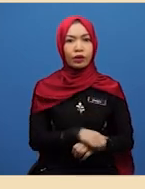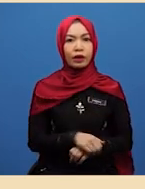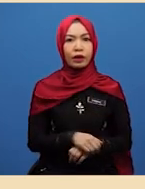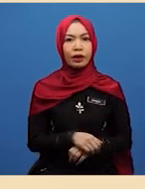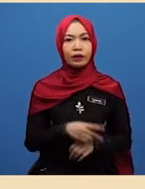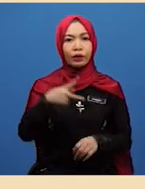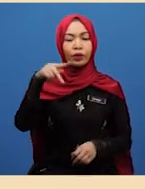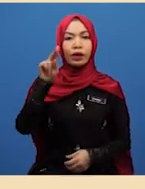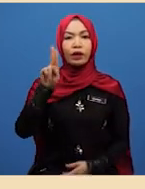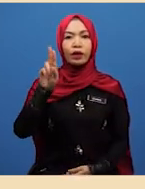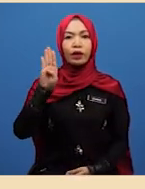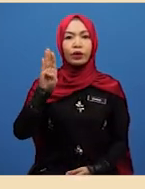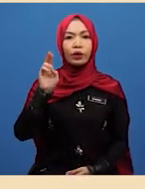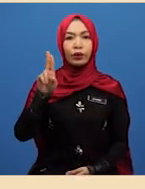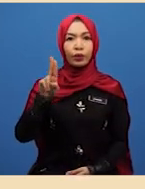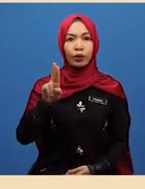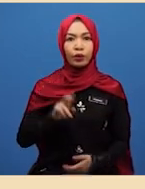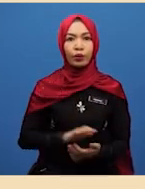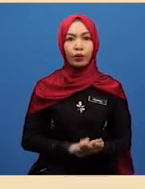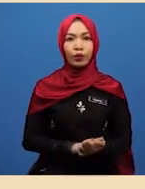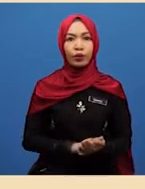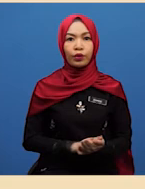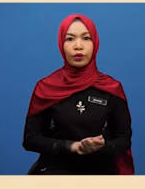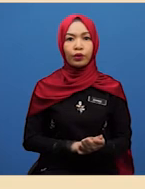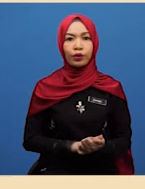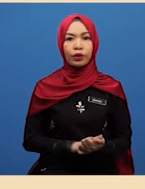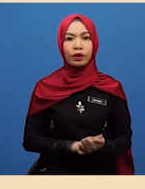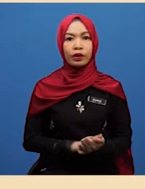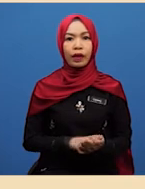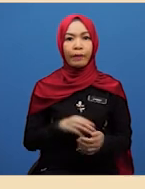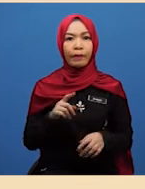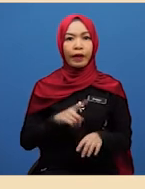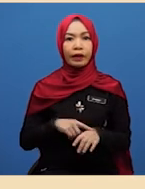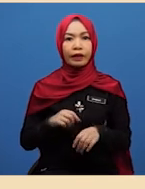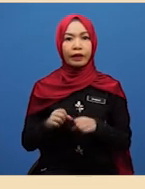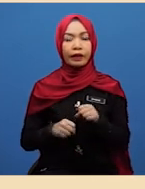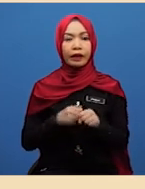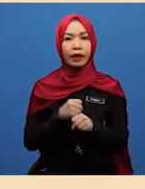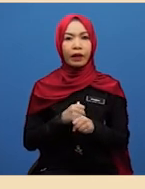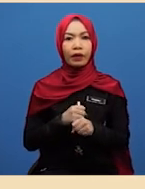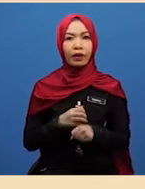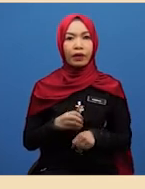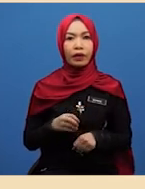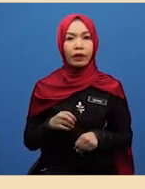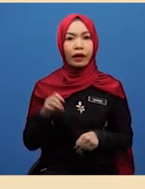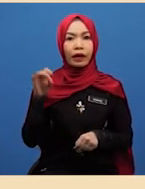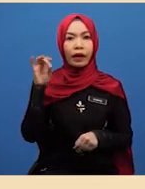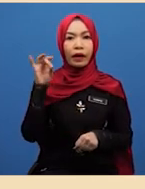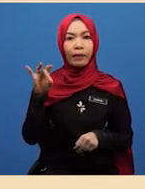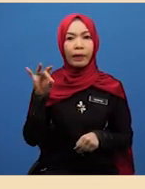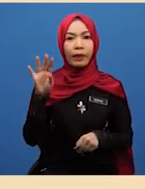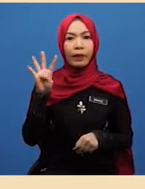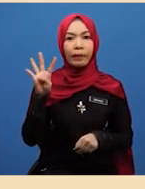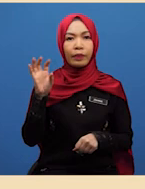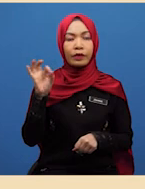tahun 1849 selepas Perang Beting Maru tamat bagi memerhatikan pergerakan